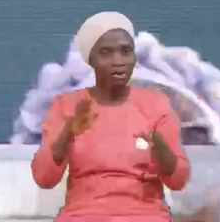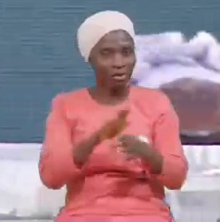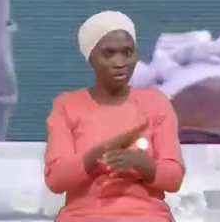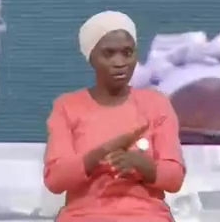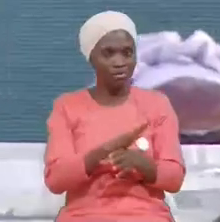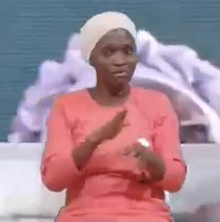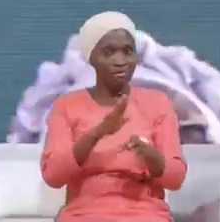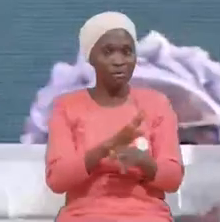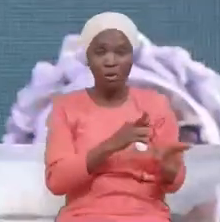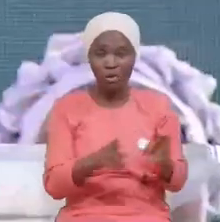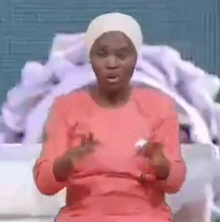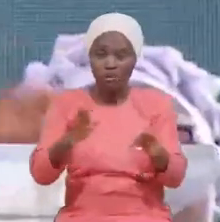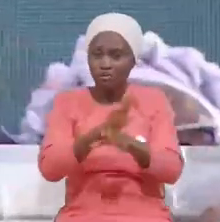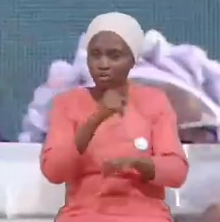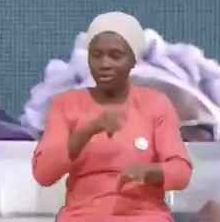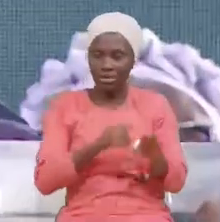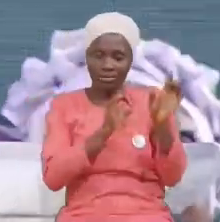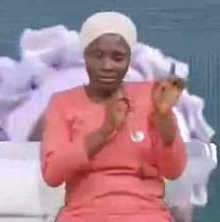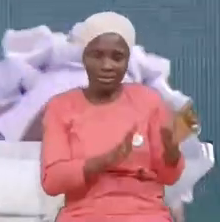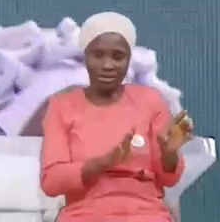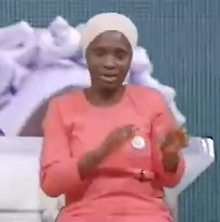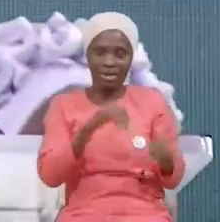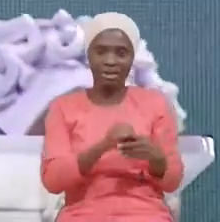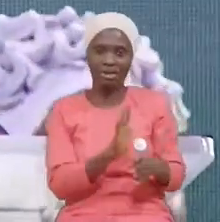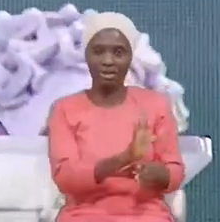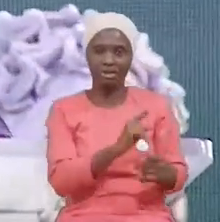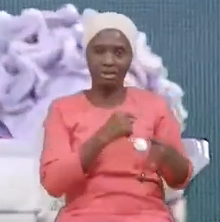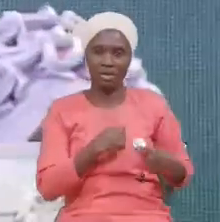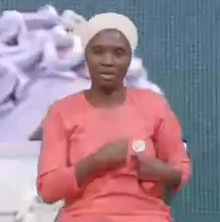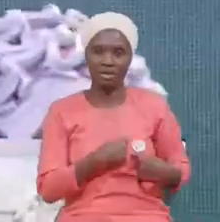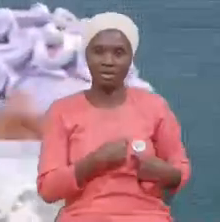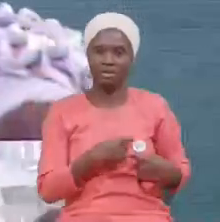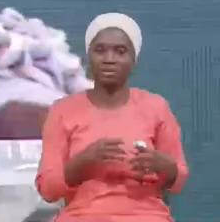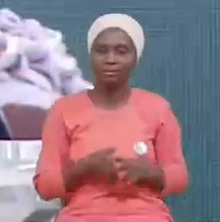Il était plein de haine dans son cœur.